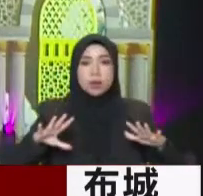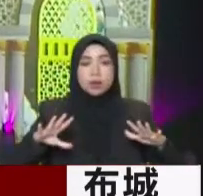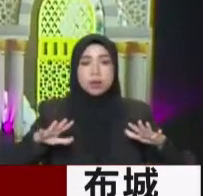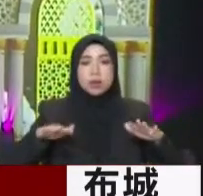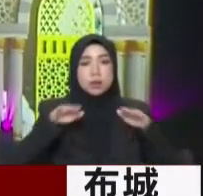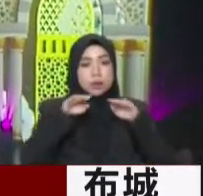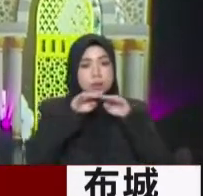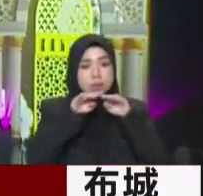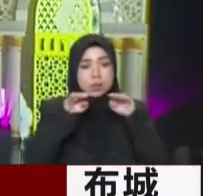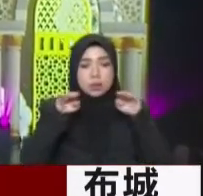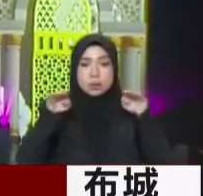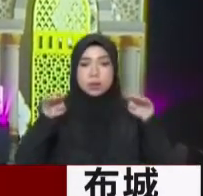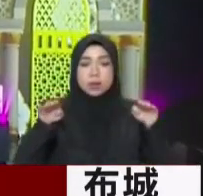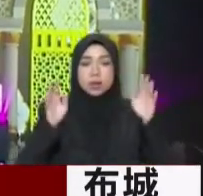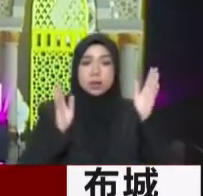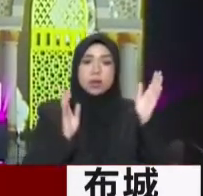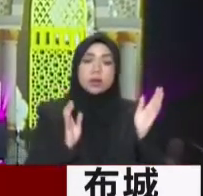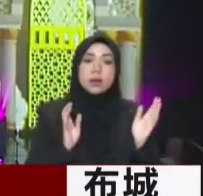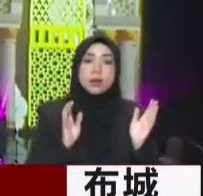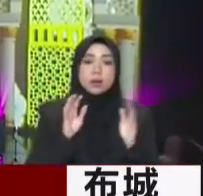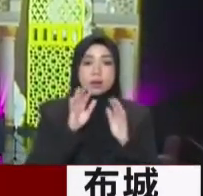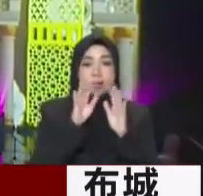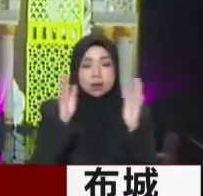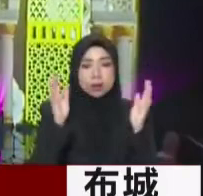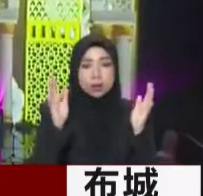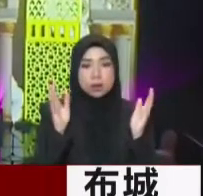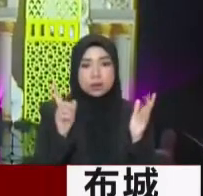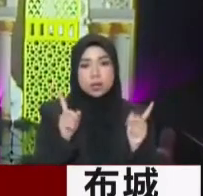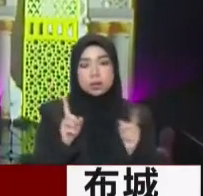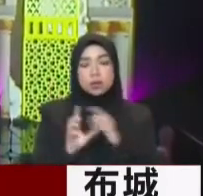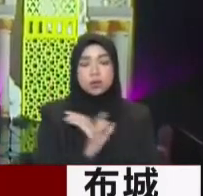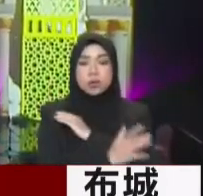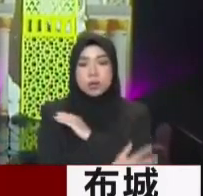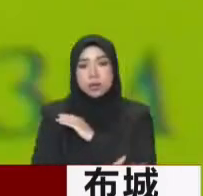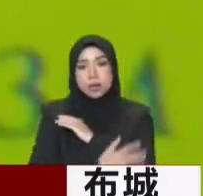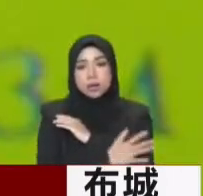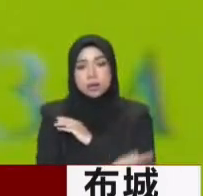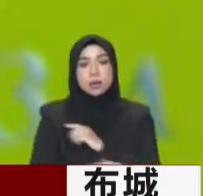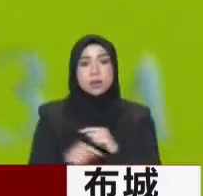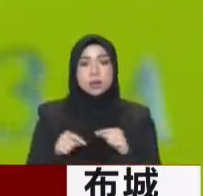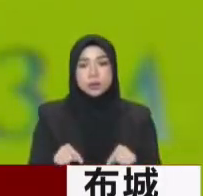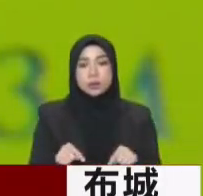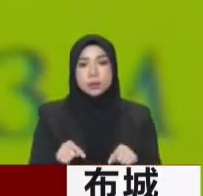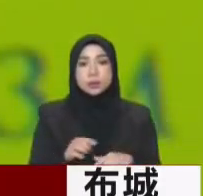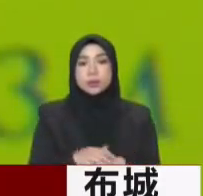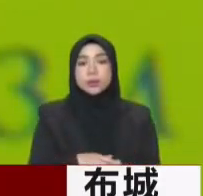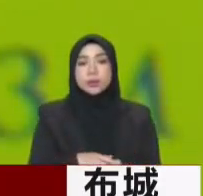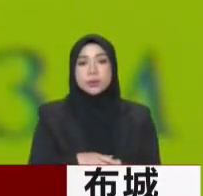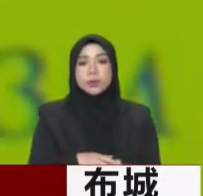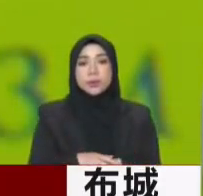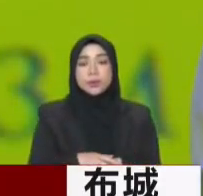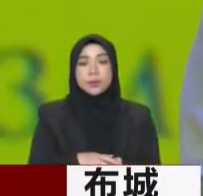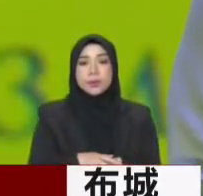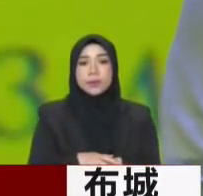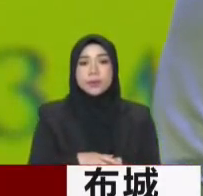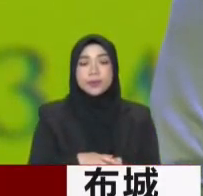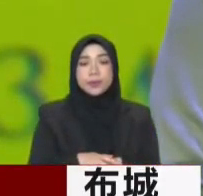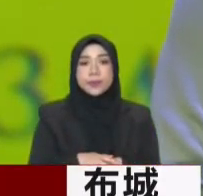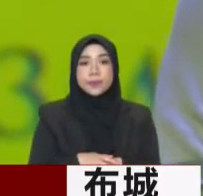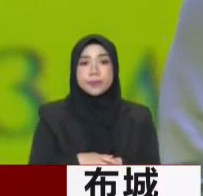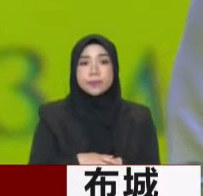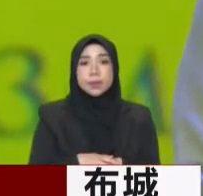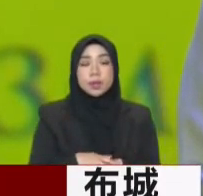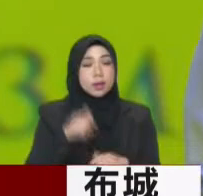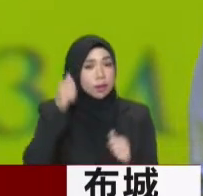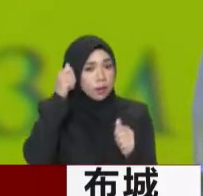kestabilan sesebuah negara. Kerana itulah Allah SWT mengingatkan